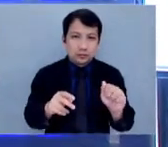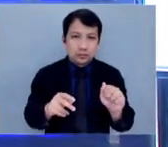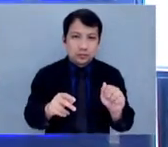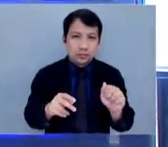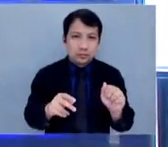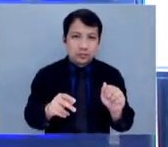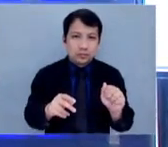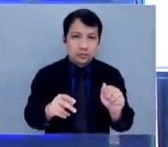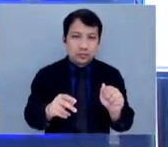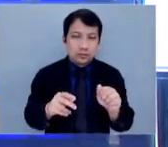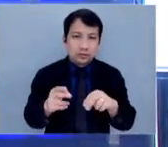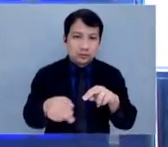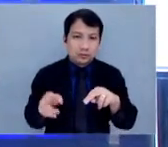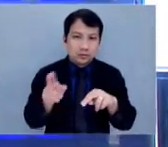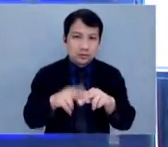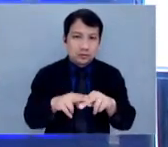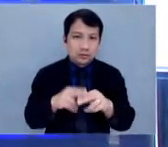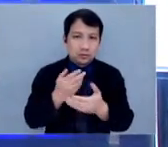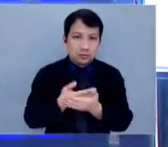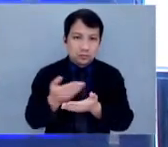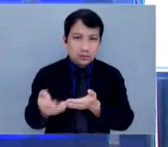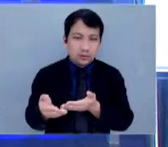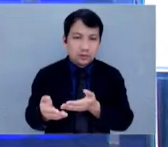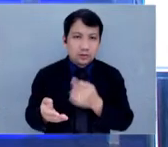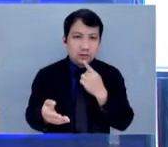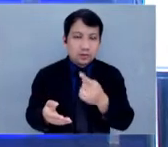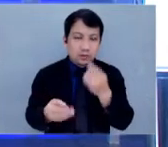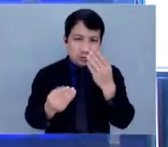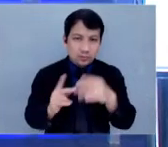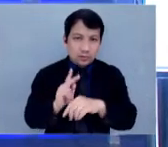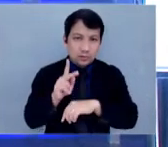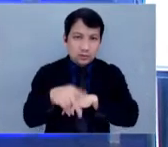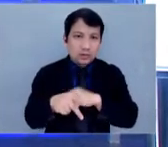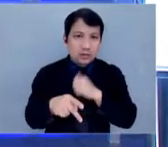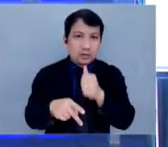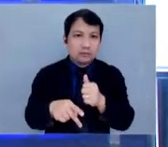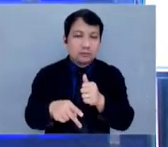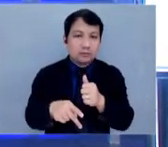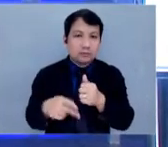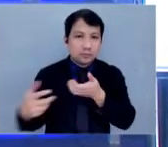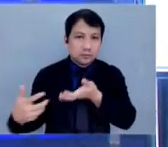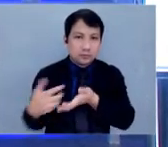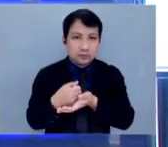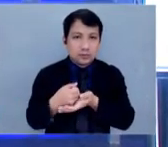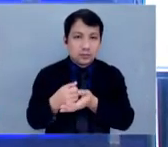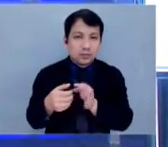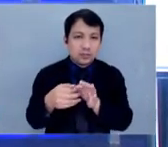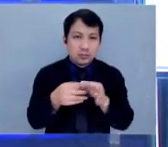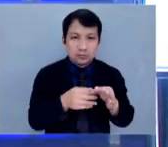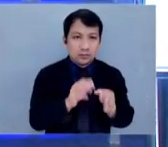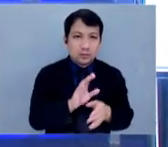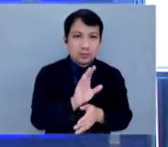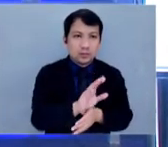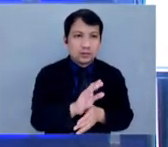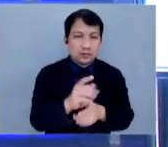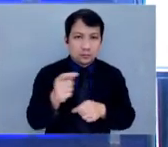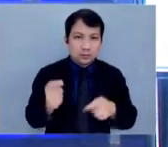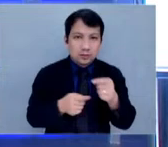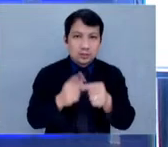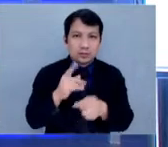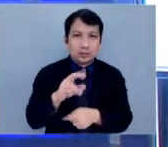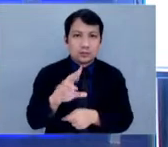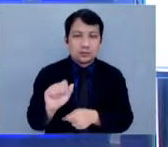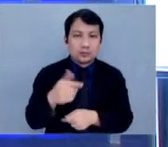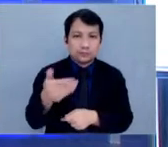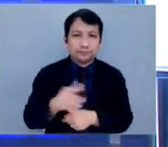na ang buying price nila ng mga palay para hindi sila maagawan sa pagbili ng palay ng mga trader. Nasa frontline ng balitang